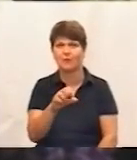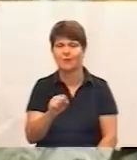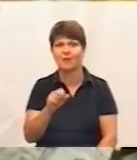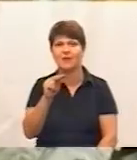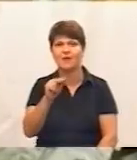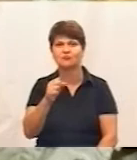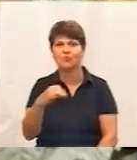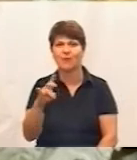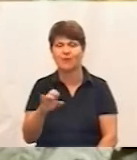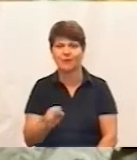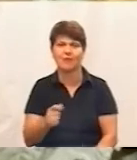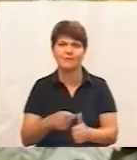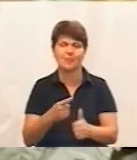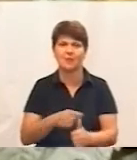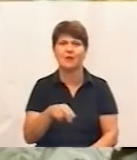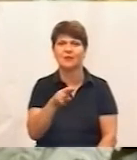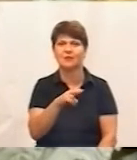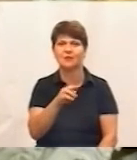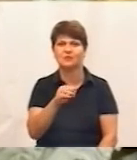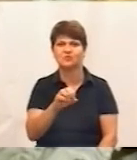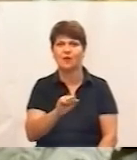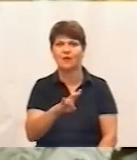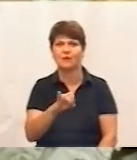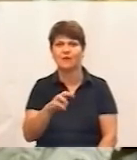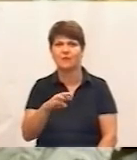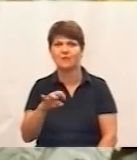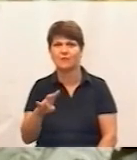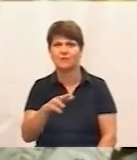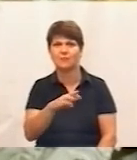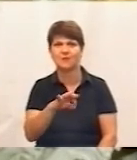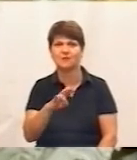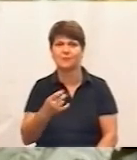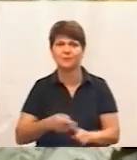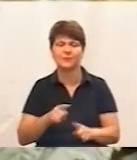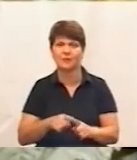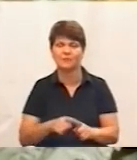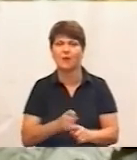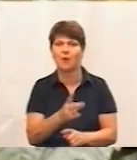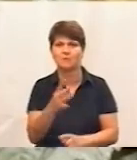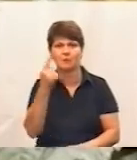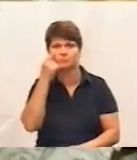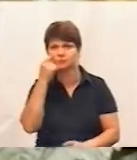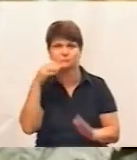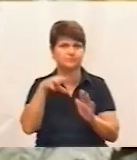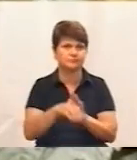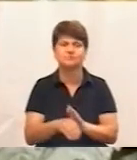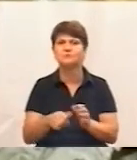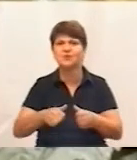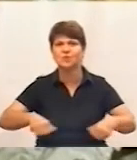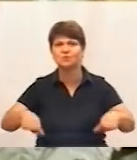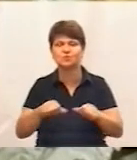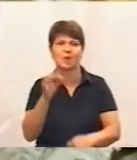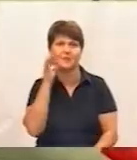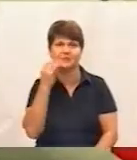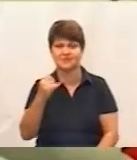на ім'я Джонатан Лінгвінтон. І ця чайка вийшла в топ, набрала максимальну кількість балів у журі, їздила в Мінськ, ось зараз